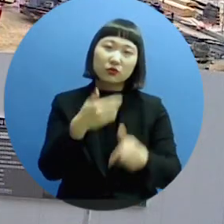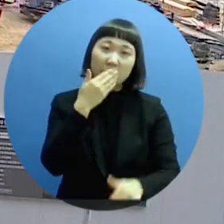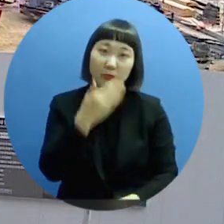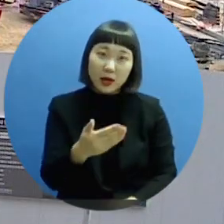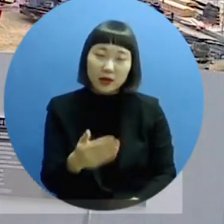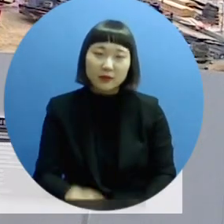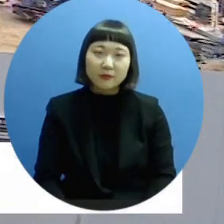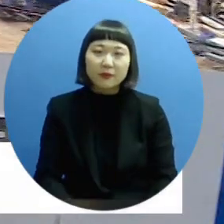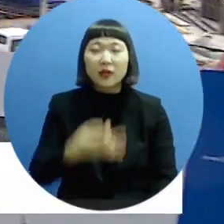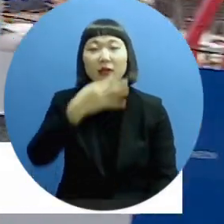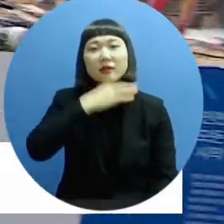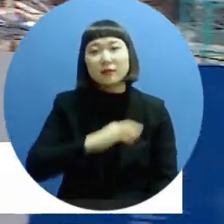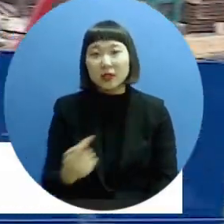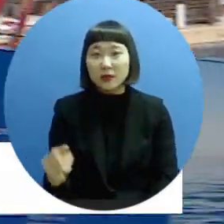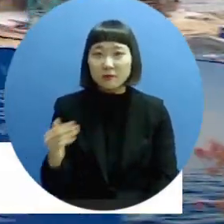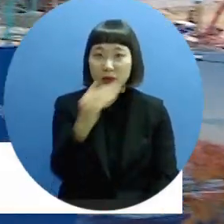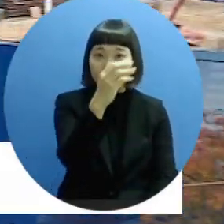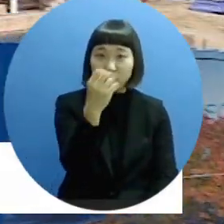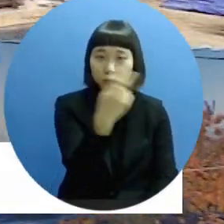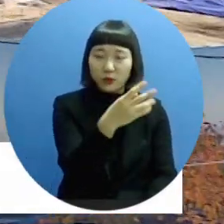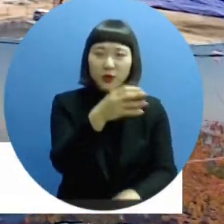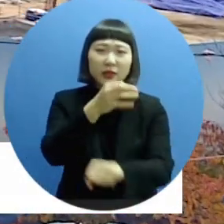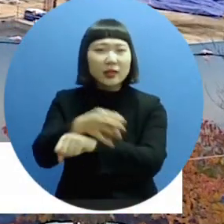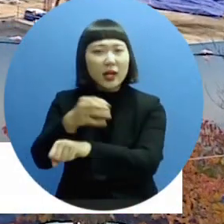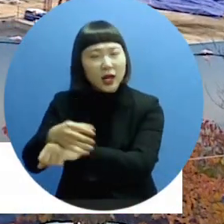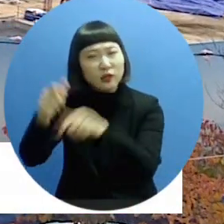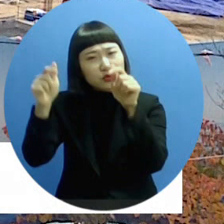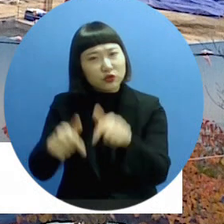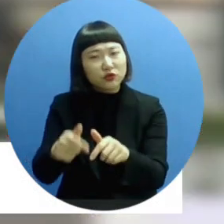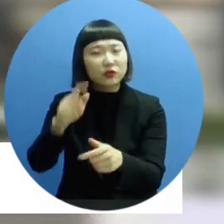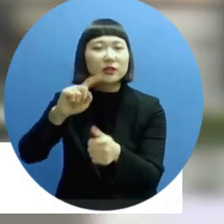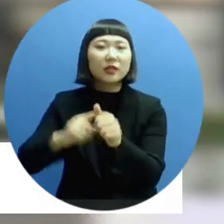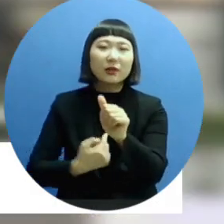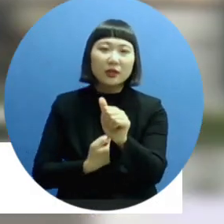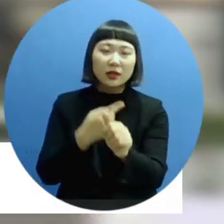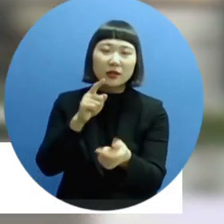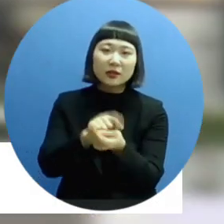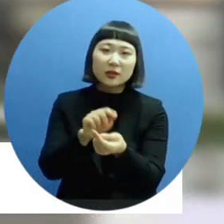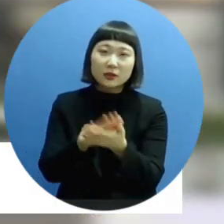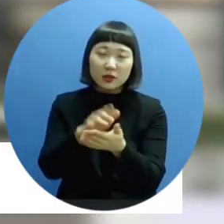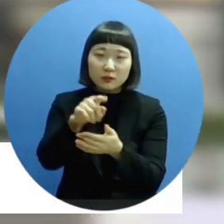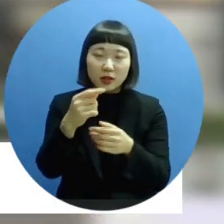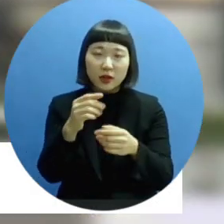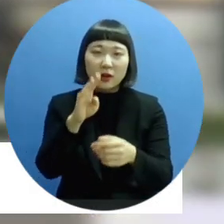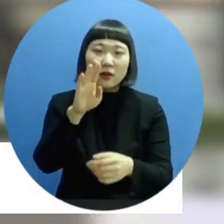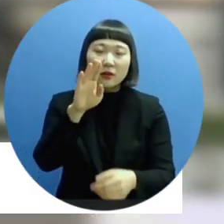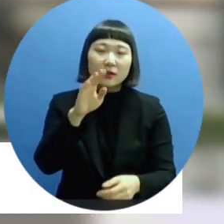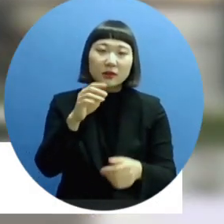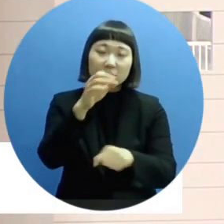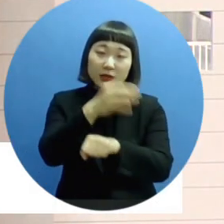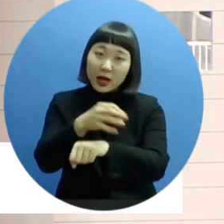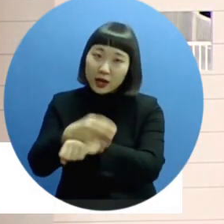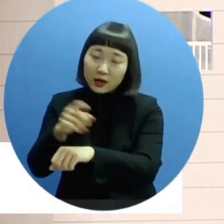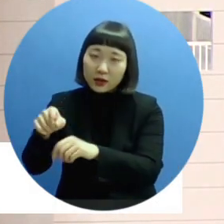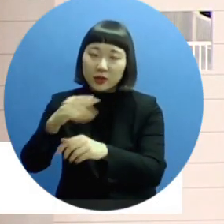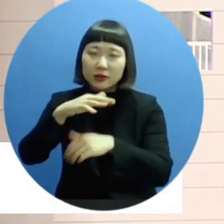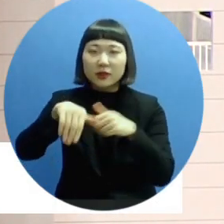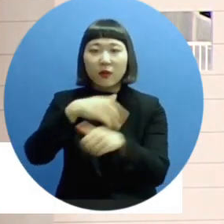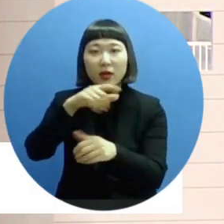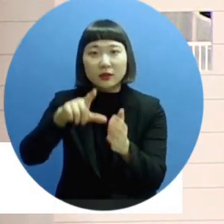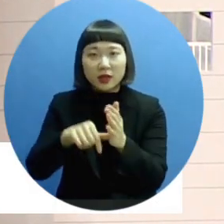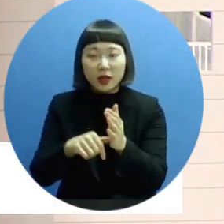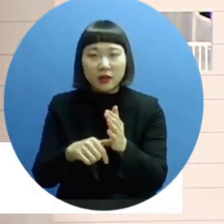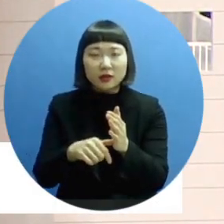않고 미분양 물량이 늘면서 전국 아파트 신규 분양 현장에서는 분양을 미루거나 후분양으로 전환하는 곳들이 늘고